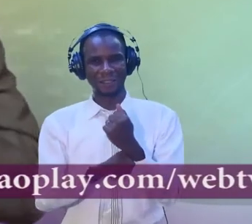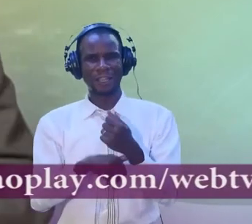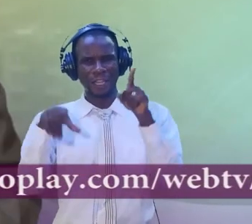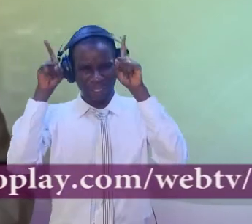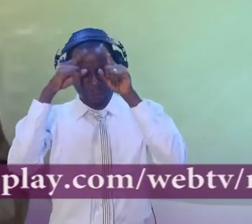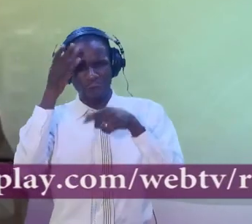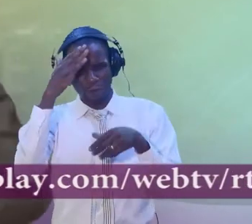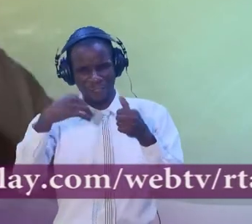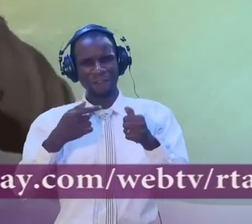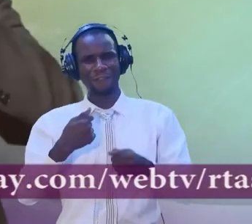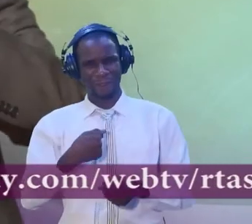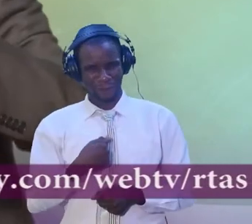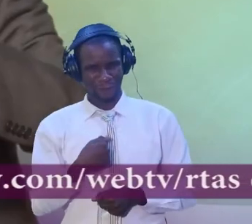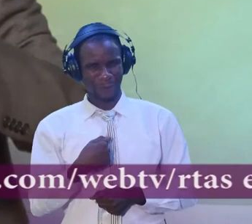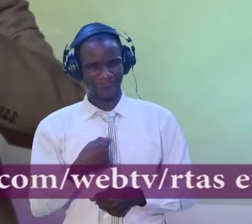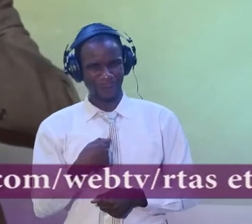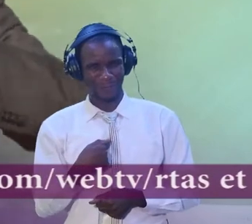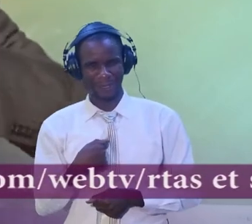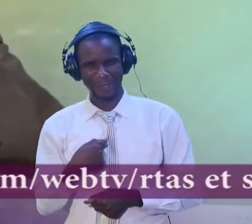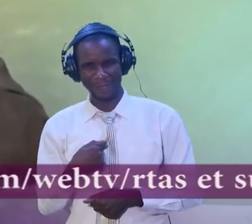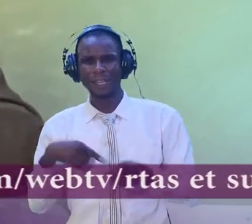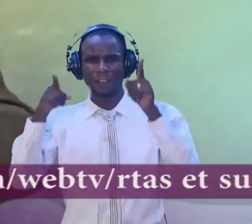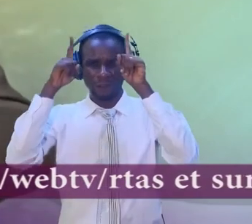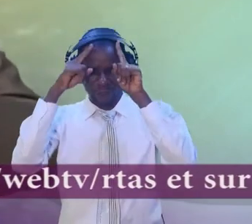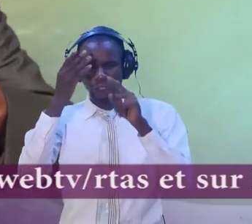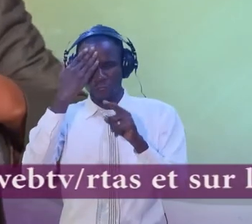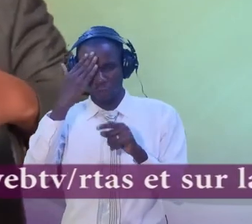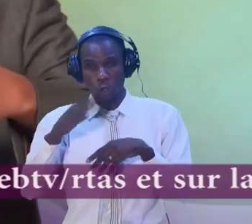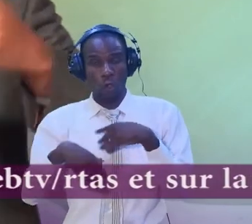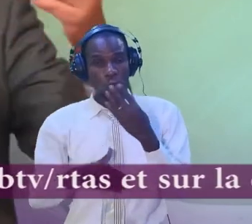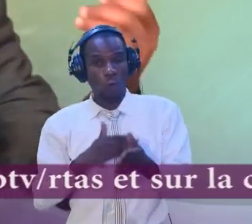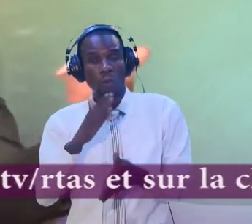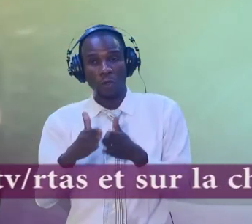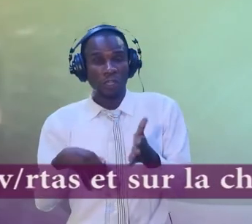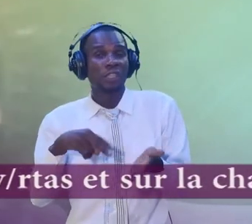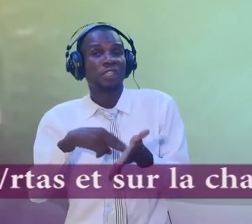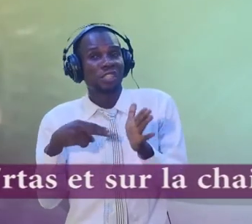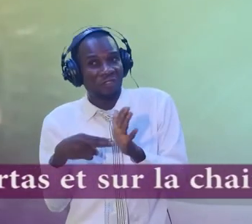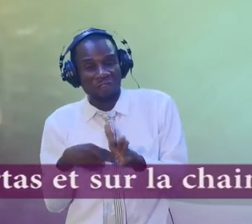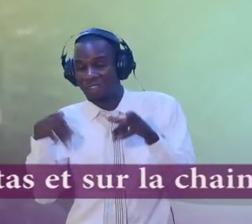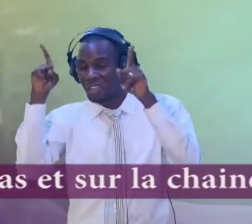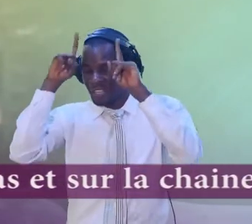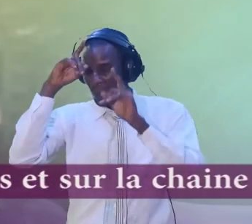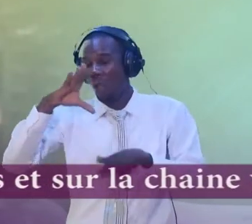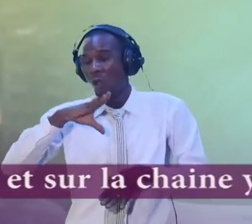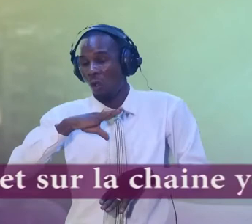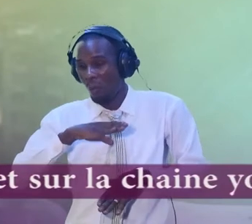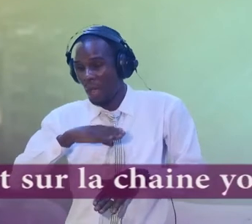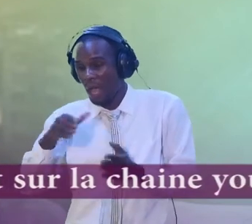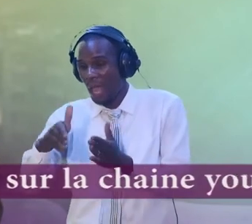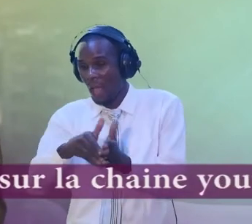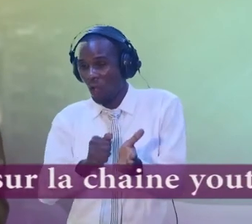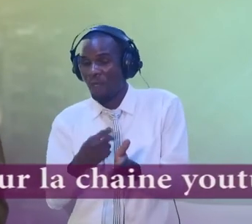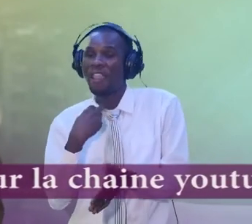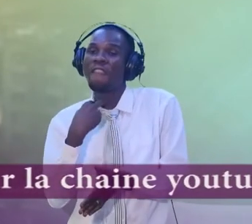maisha yetu ya kila siku wanatufahamu, wanajua tunavyotembea, wanaona tunapoingia